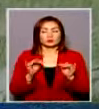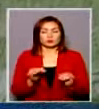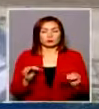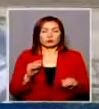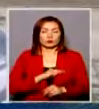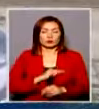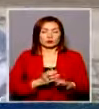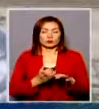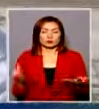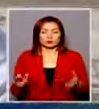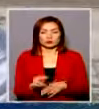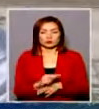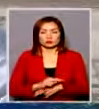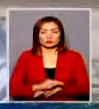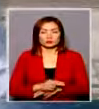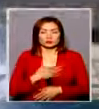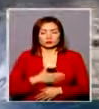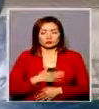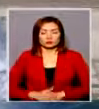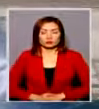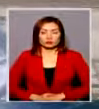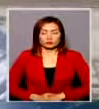работу канализационной системы.